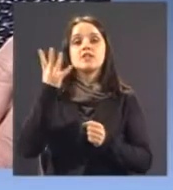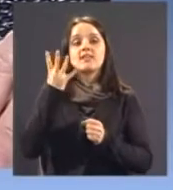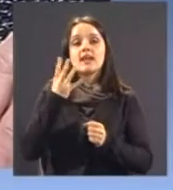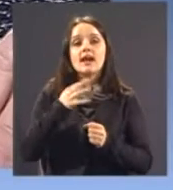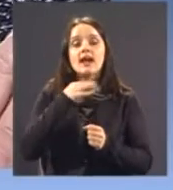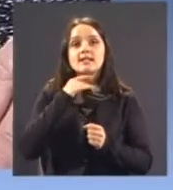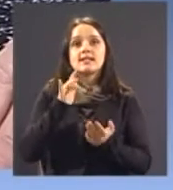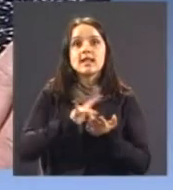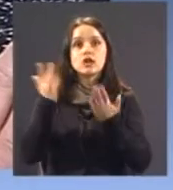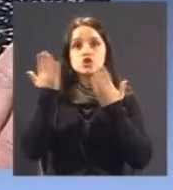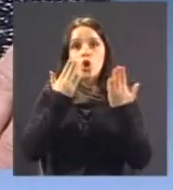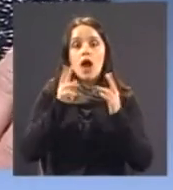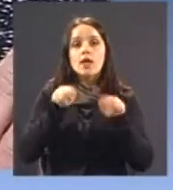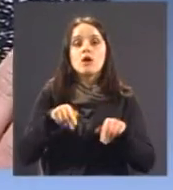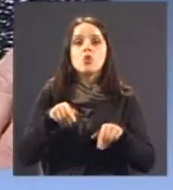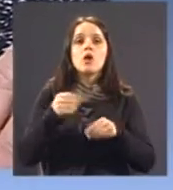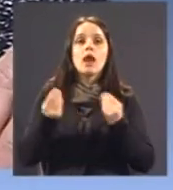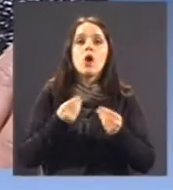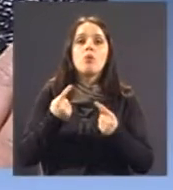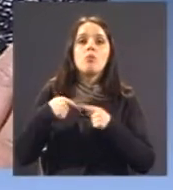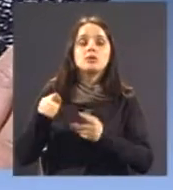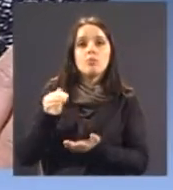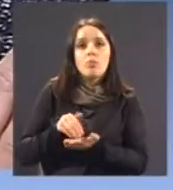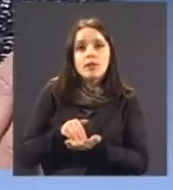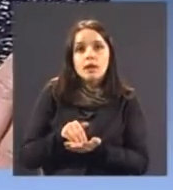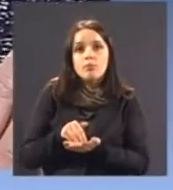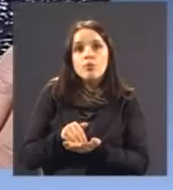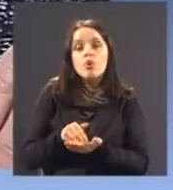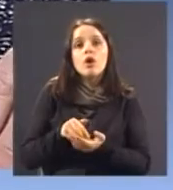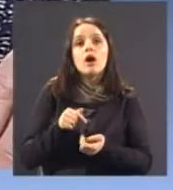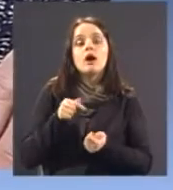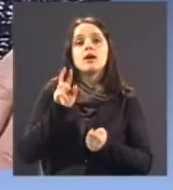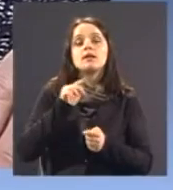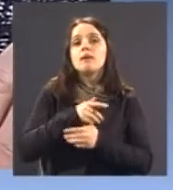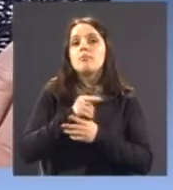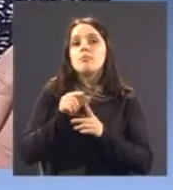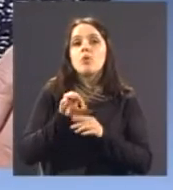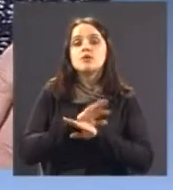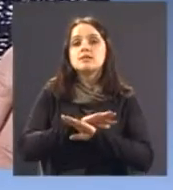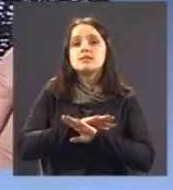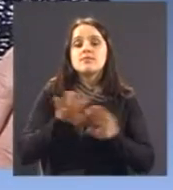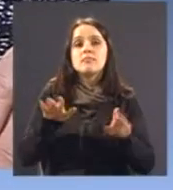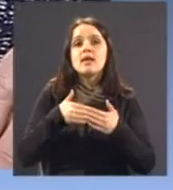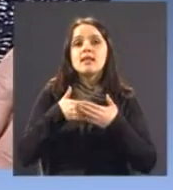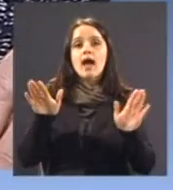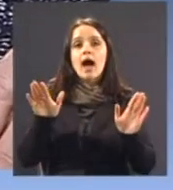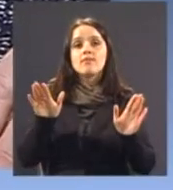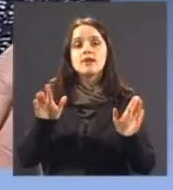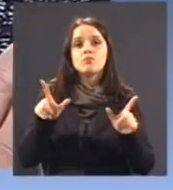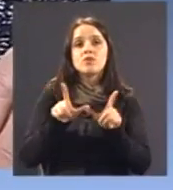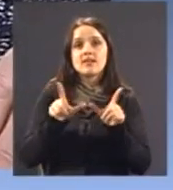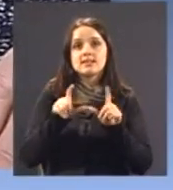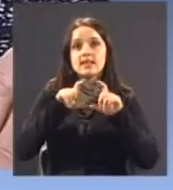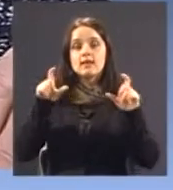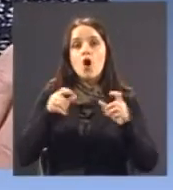a imaju neku posebnu potrebu, da po svim javnim sveučilištima su